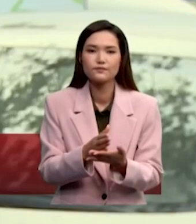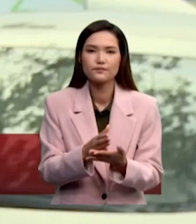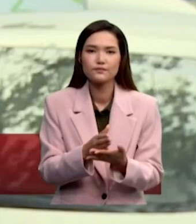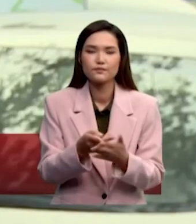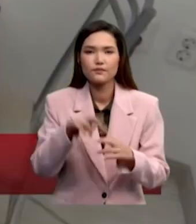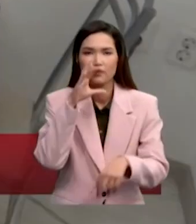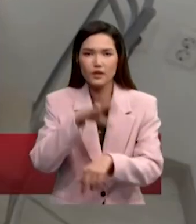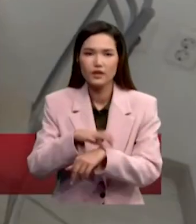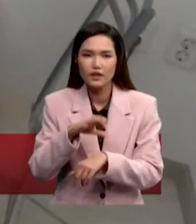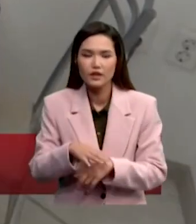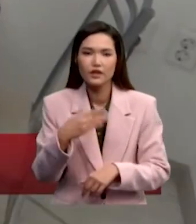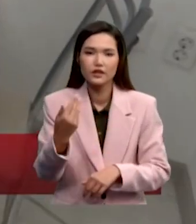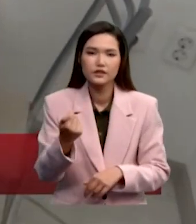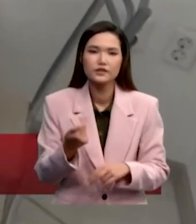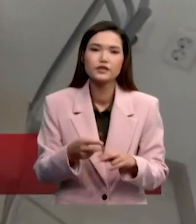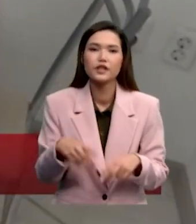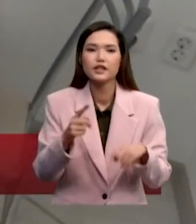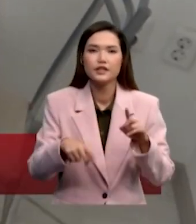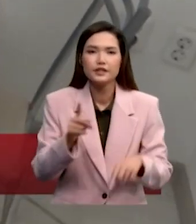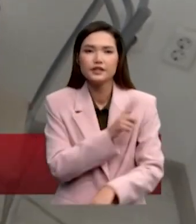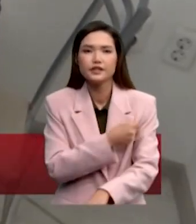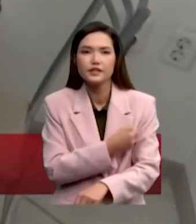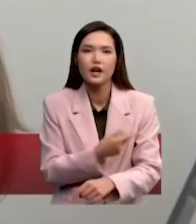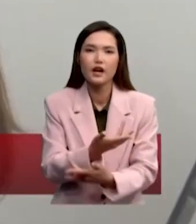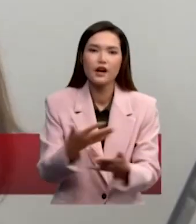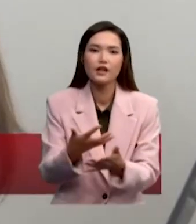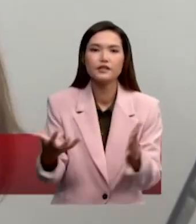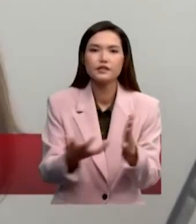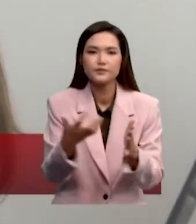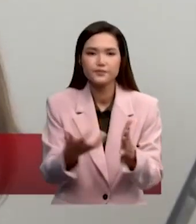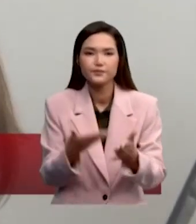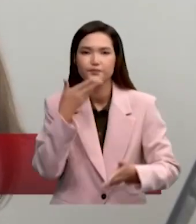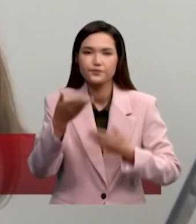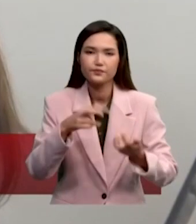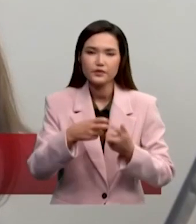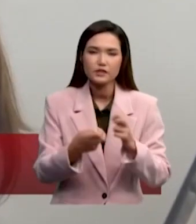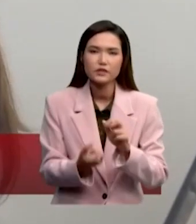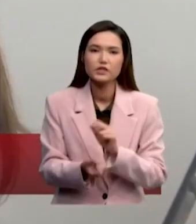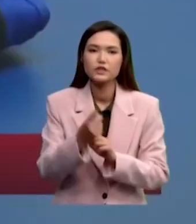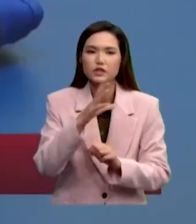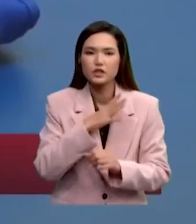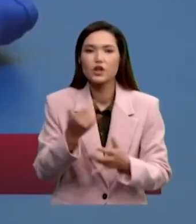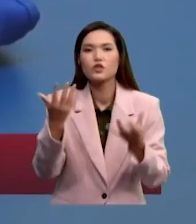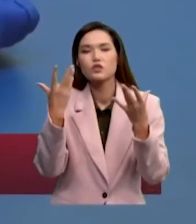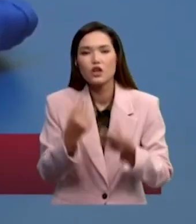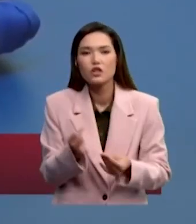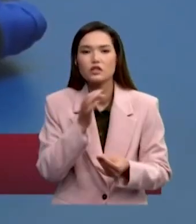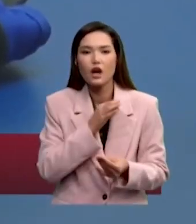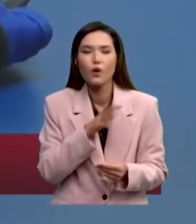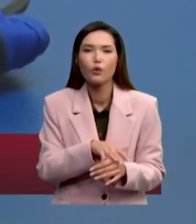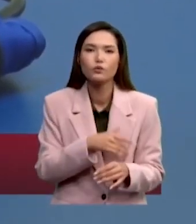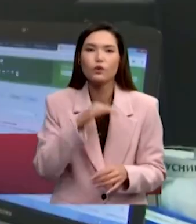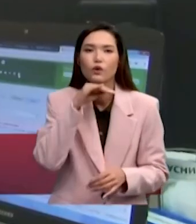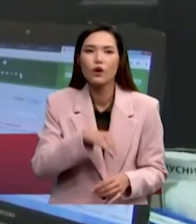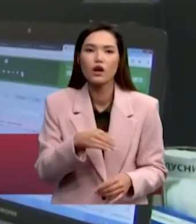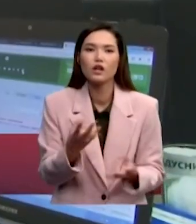тапсырма береміз. Десе де дәрігерлердің жетіспеушілігі өңір бойынша өткір проблемаға айналған. Бүгінде облыста 200-ден астам маман